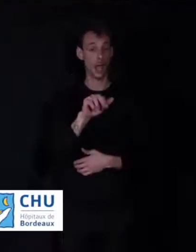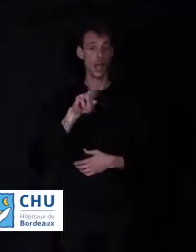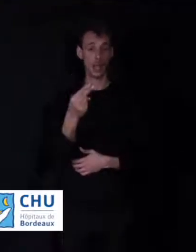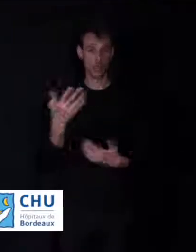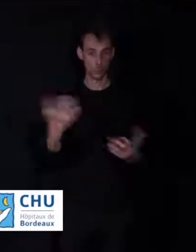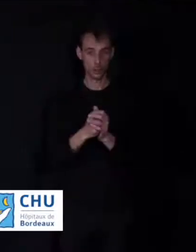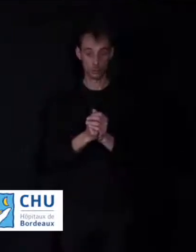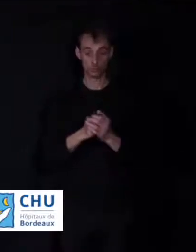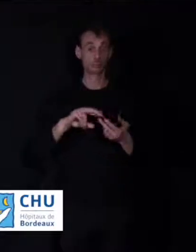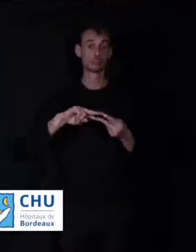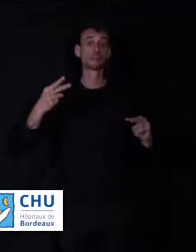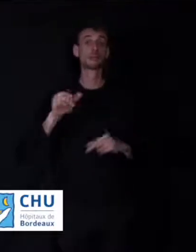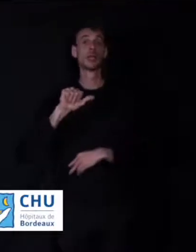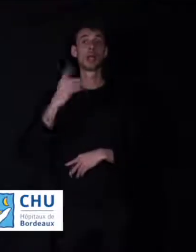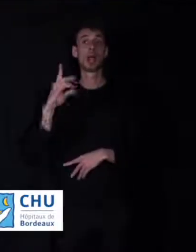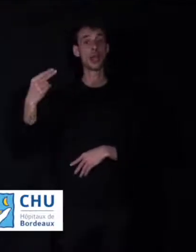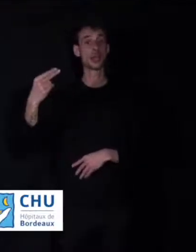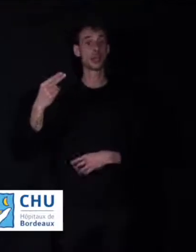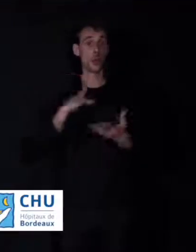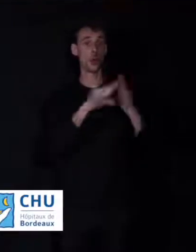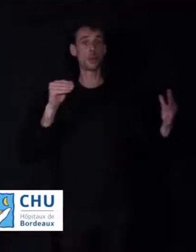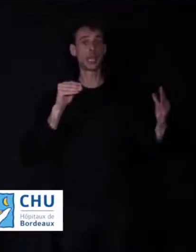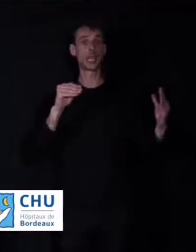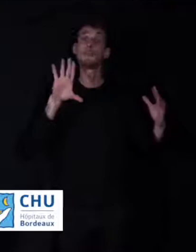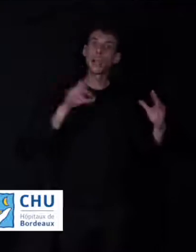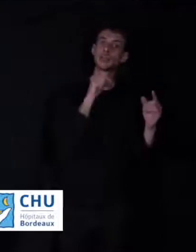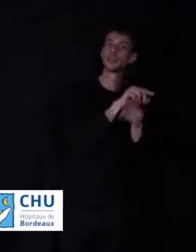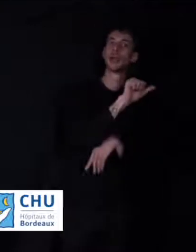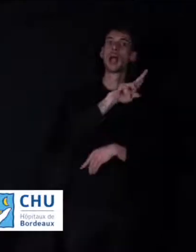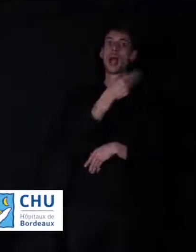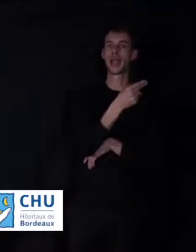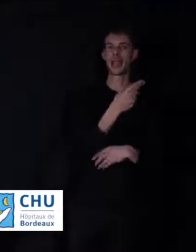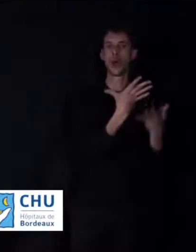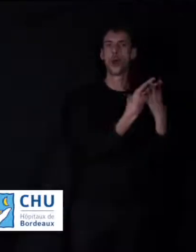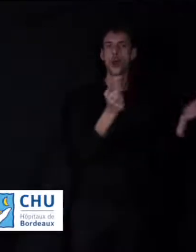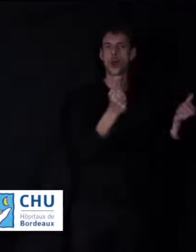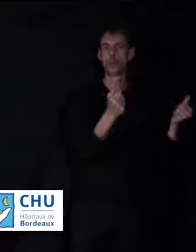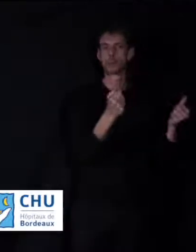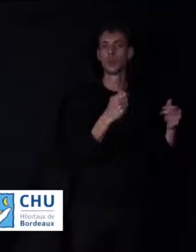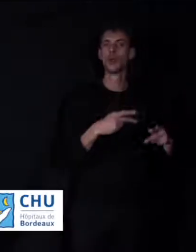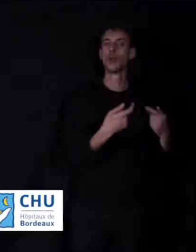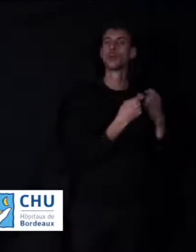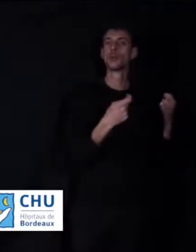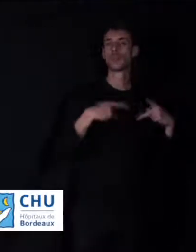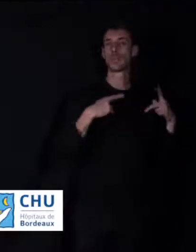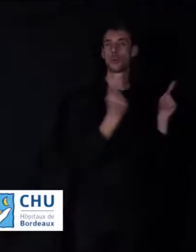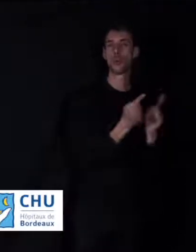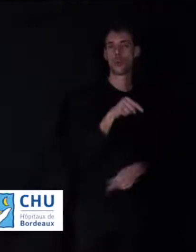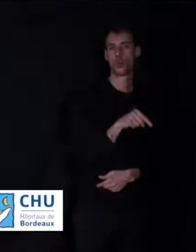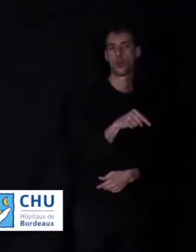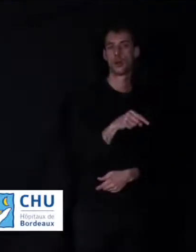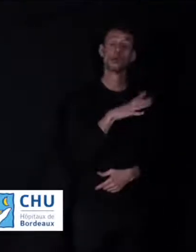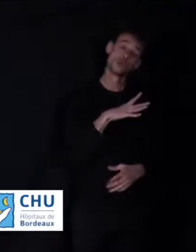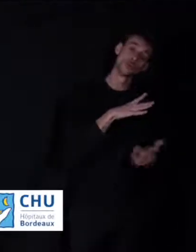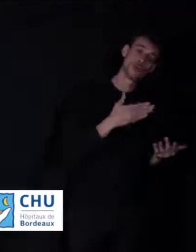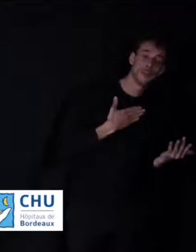ADN, mais qui est très vite détruit. On verra les avantages et les inconvénients de ce problème. Alors voilà à quoi cela